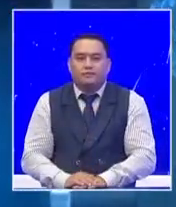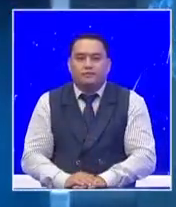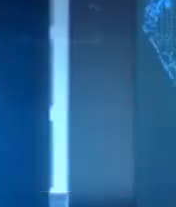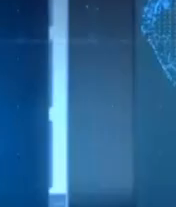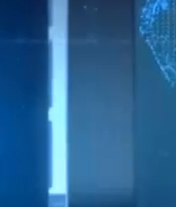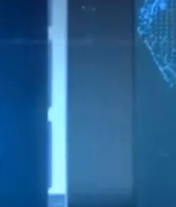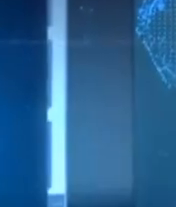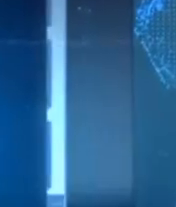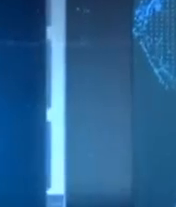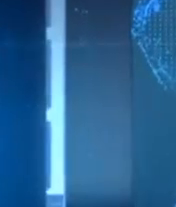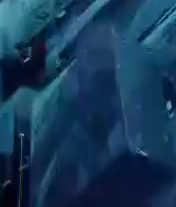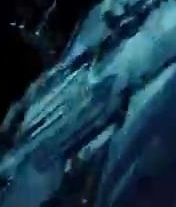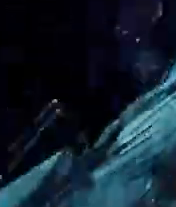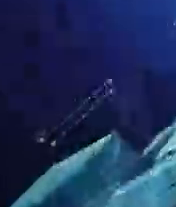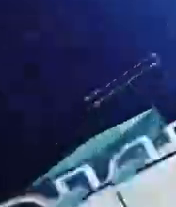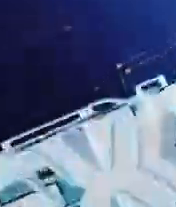района.